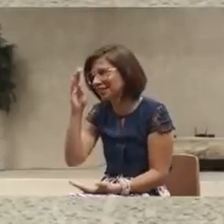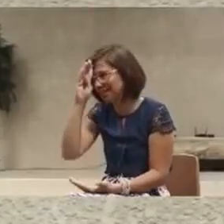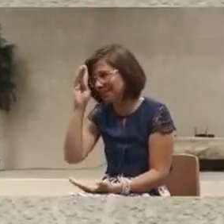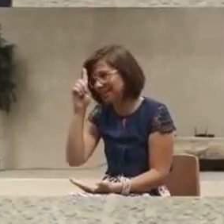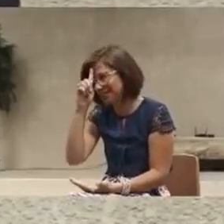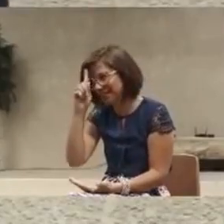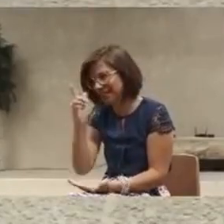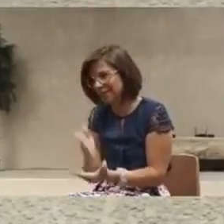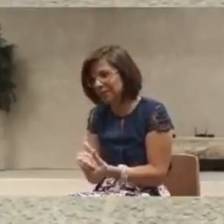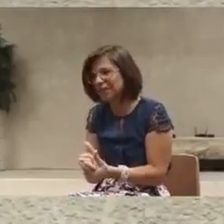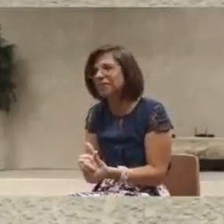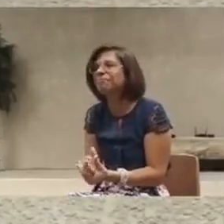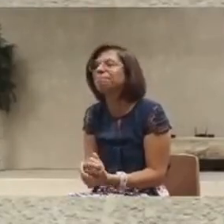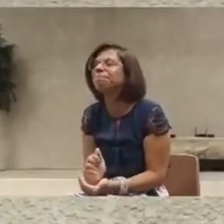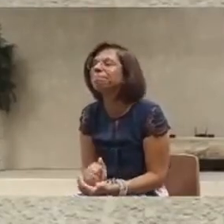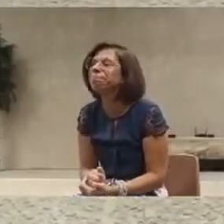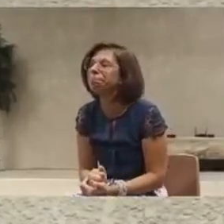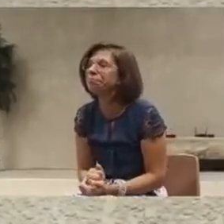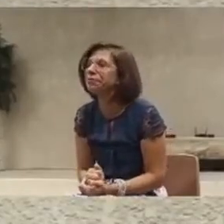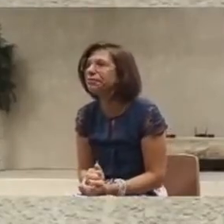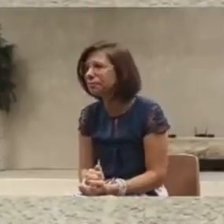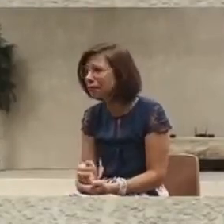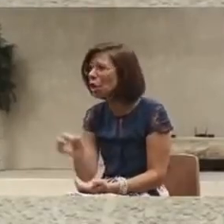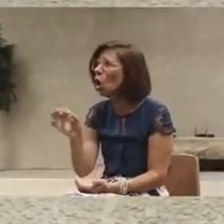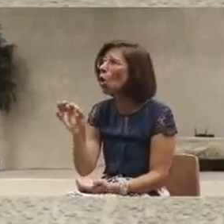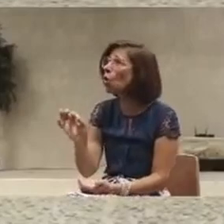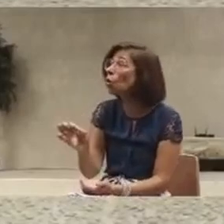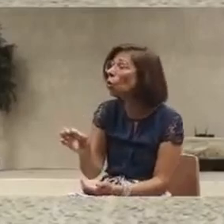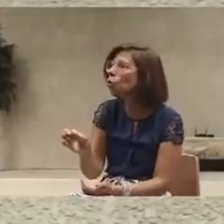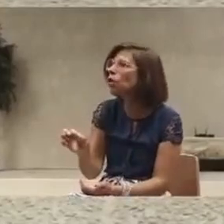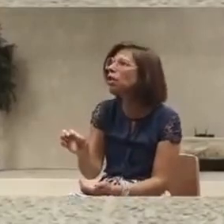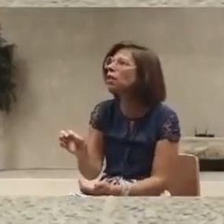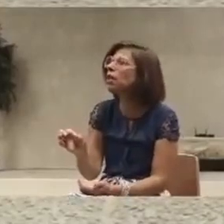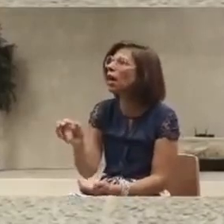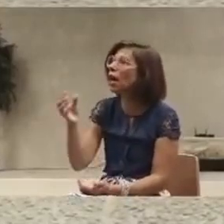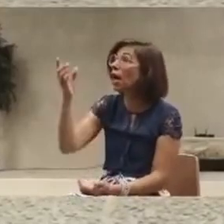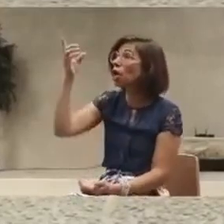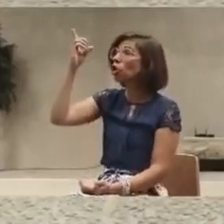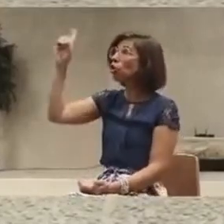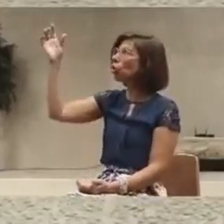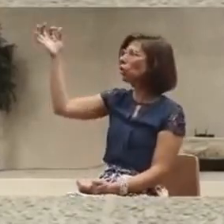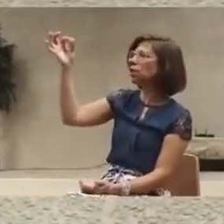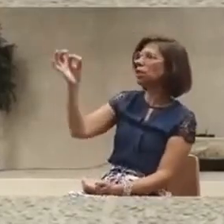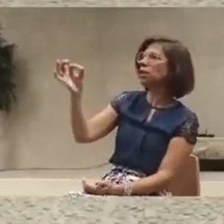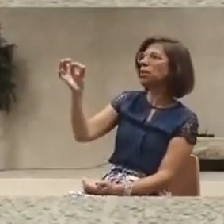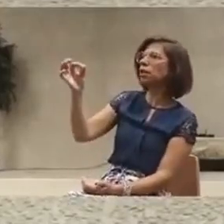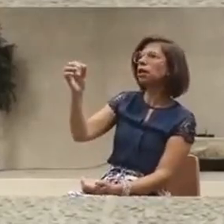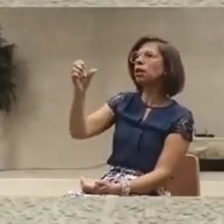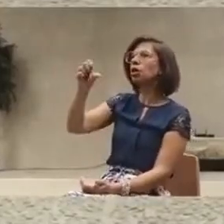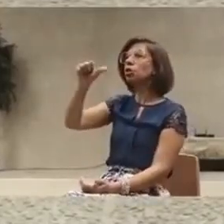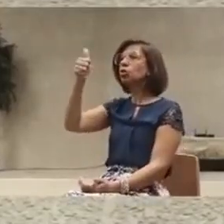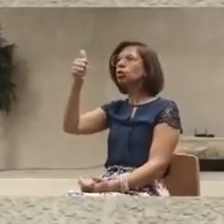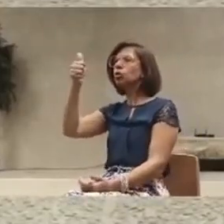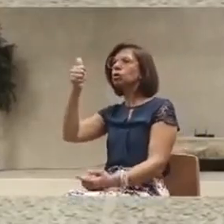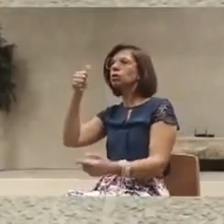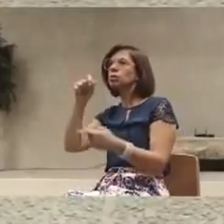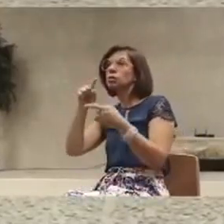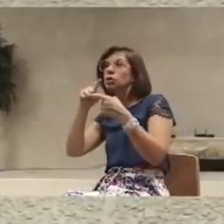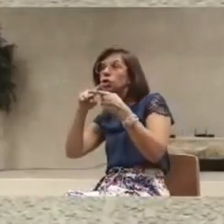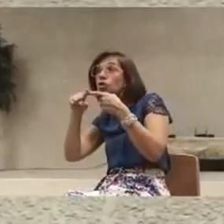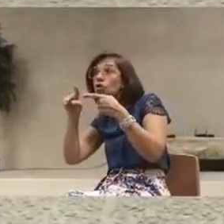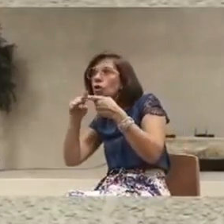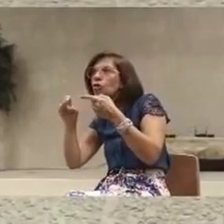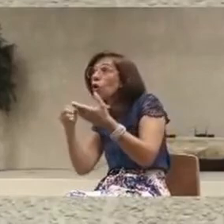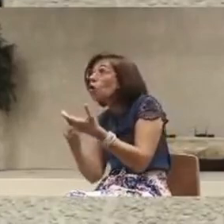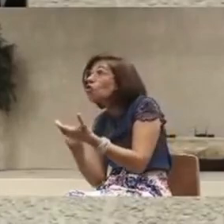Parce que Dieu dit, voici, je vais faire une chose nouvelle. Je mettrai un chemin dans le désert. Et des fleuves dans la